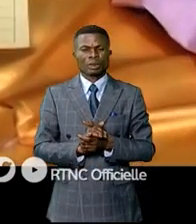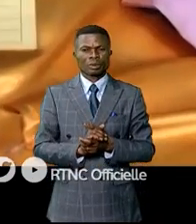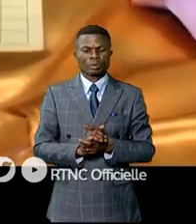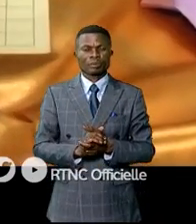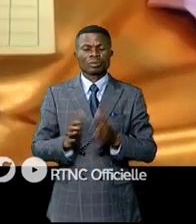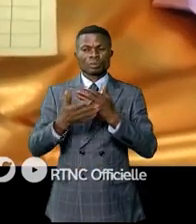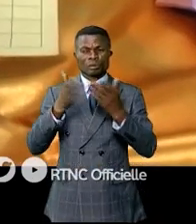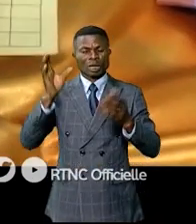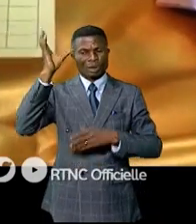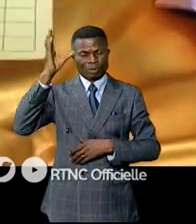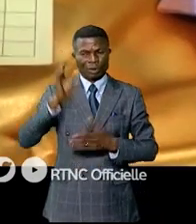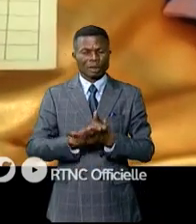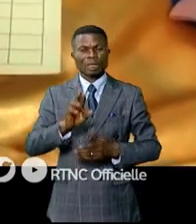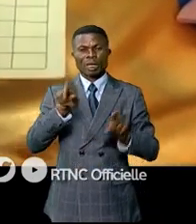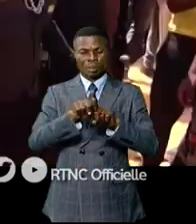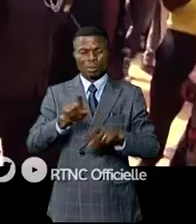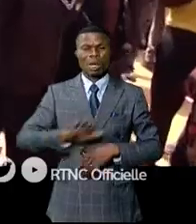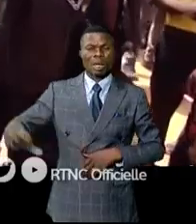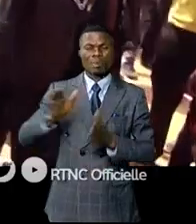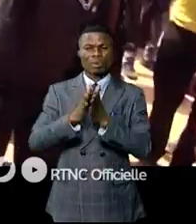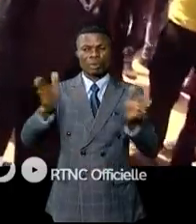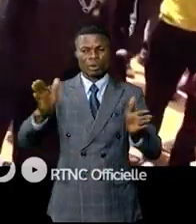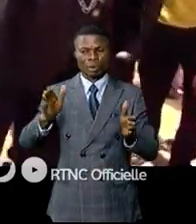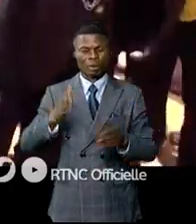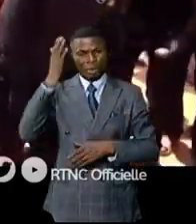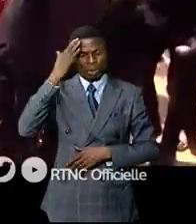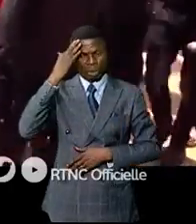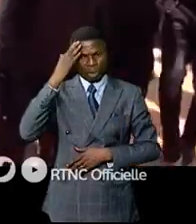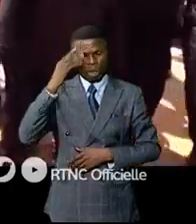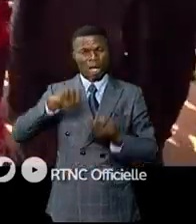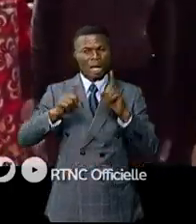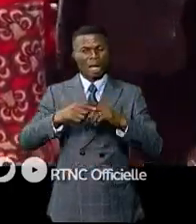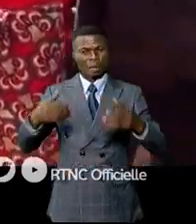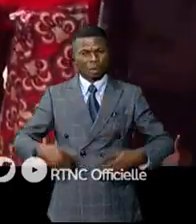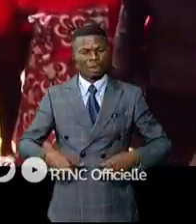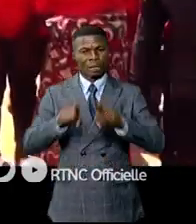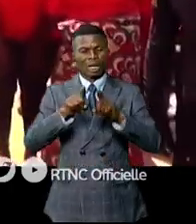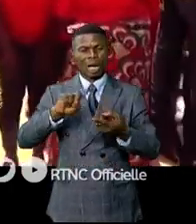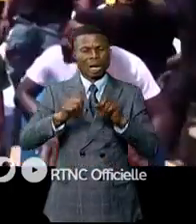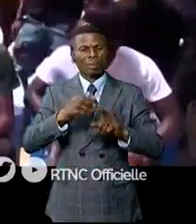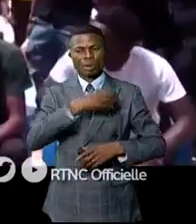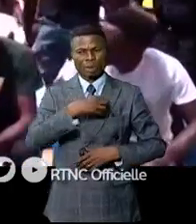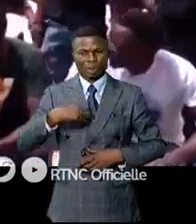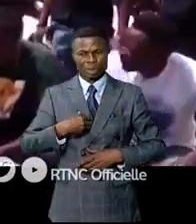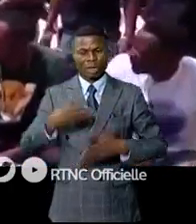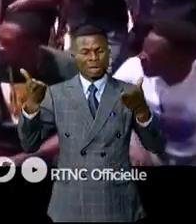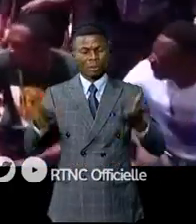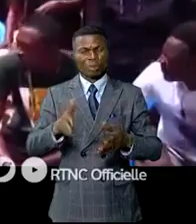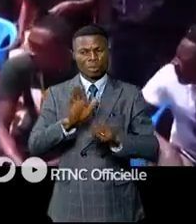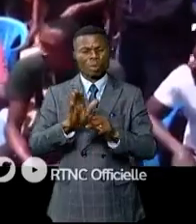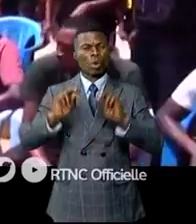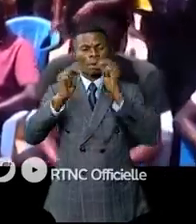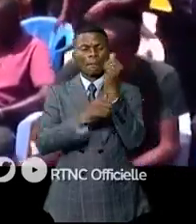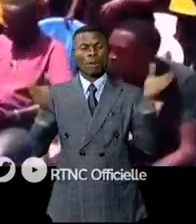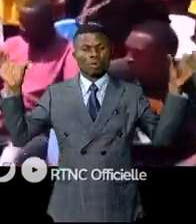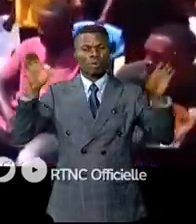Kipushi, comme toute la République démocratique du Congo, le reconnaît comme un ami des jeunes et des mamans. La seule présence d'une importante foule à